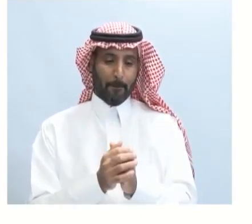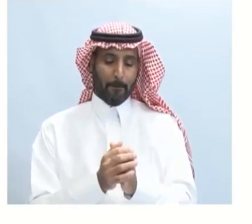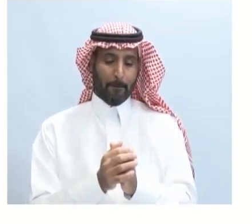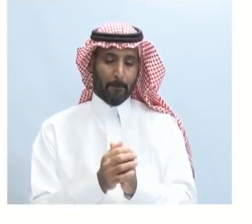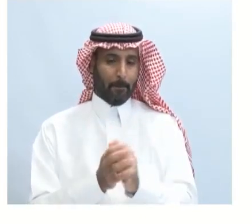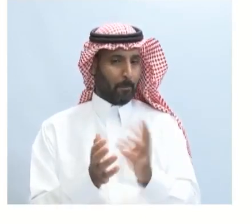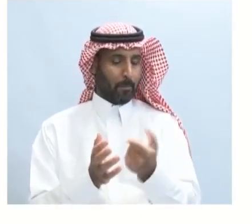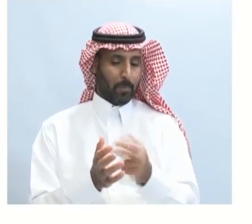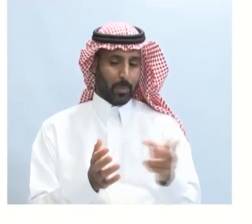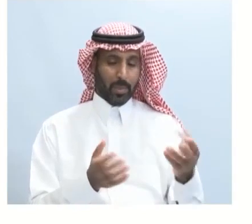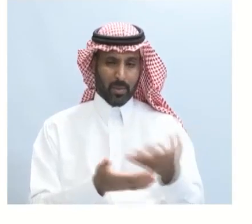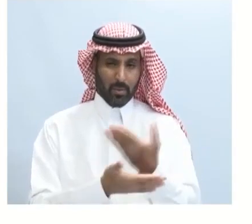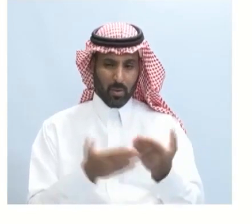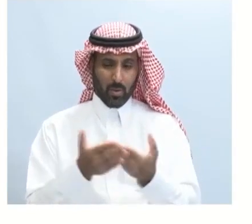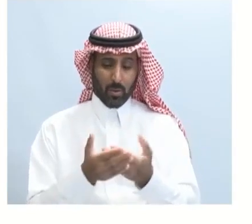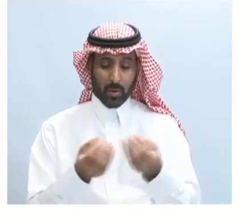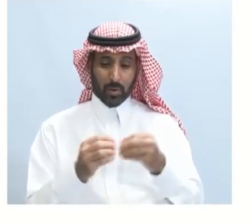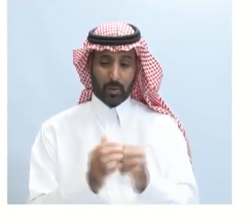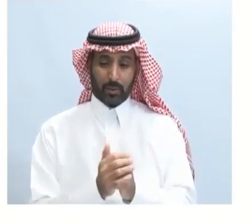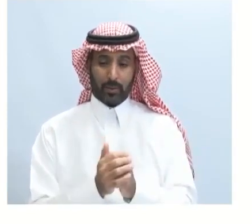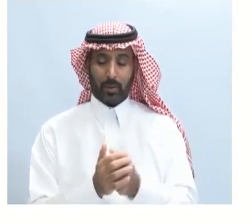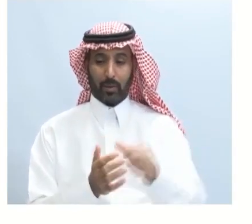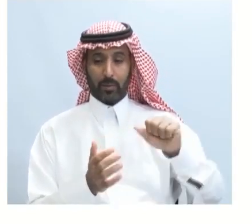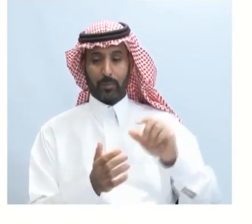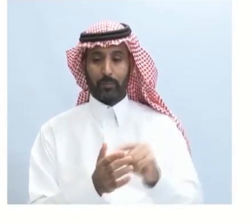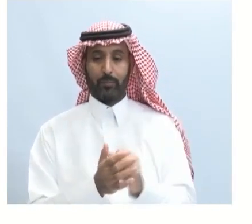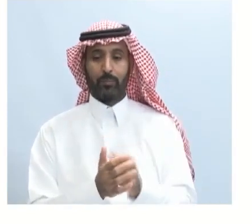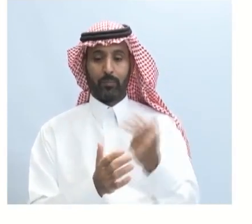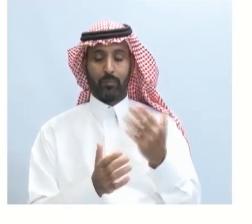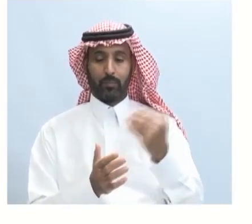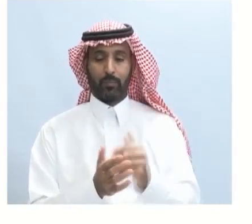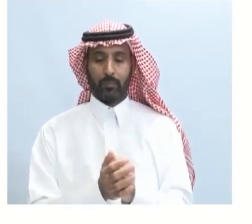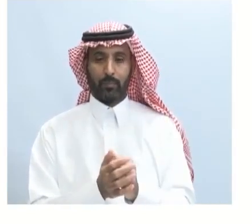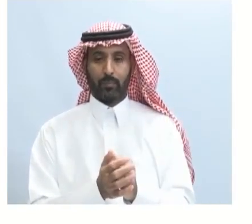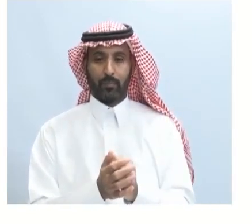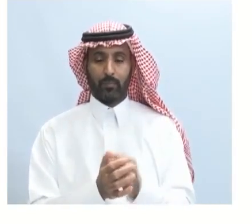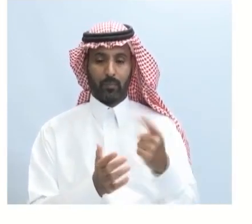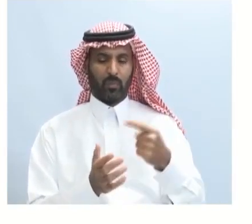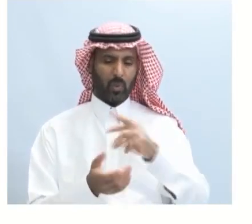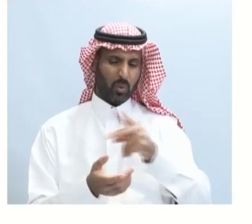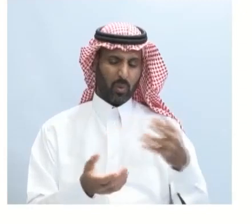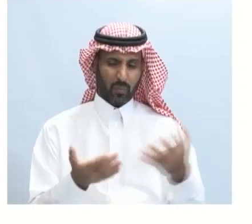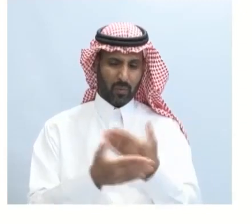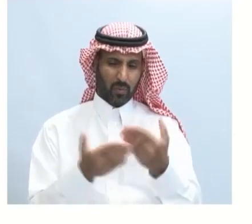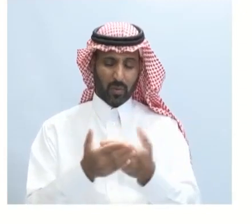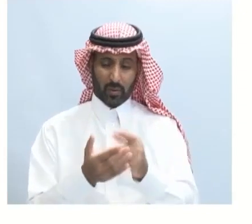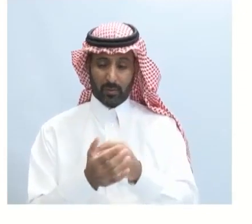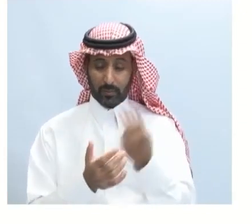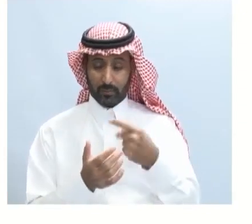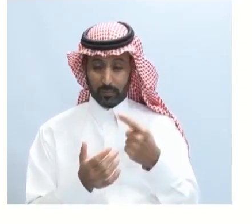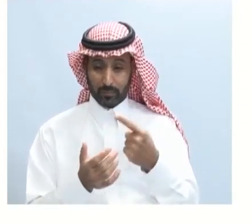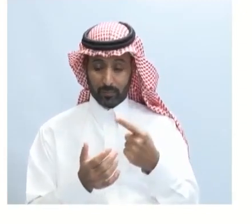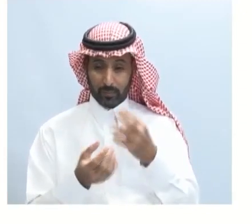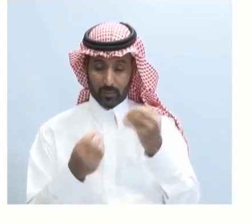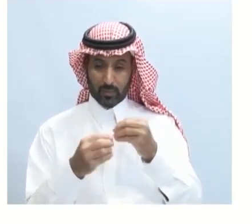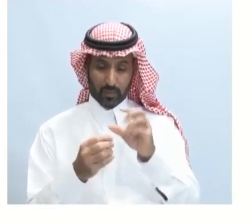وايثان فما نوع هذا التفاعل اضفت له اذا اضافه هنا ما نوع التفاعل الذي تمثله المعادله ادناه التي